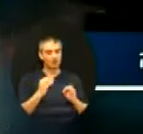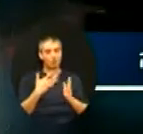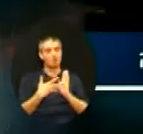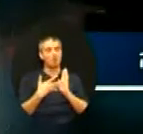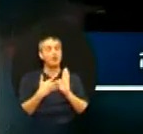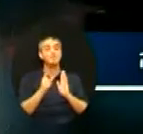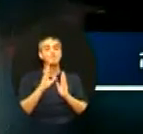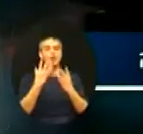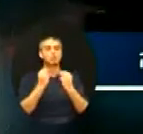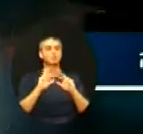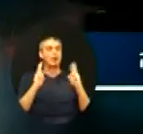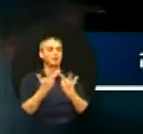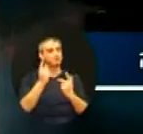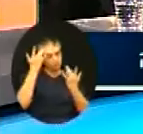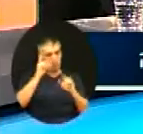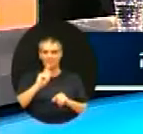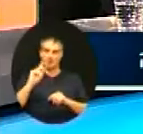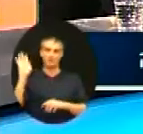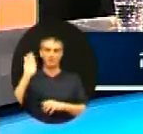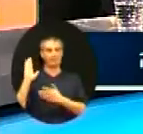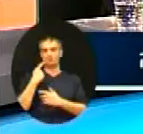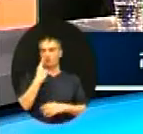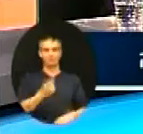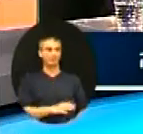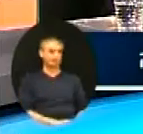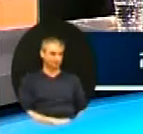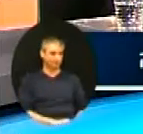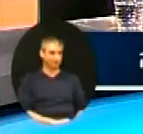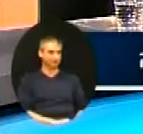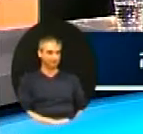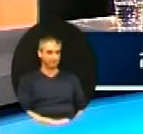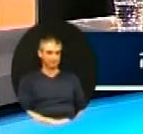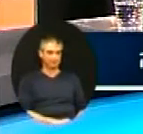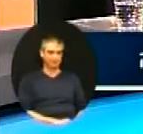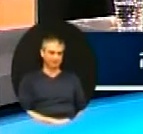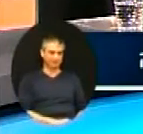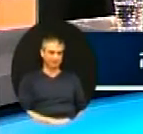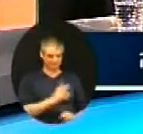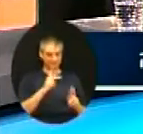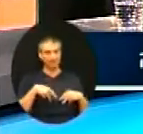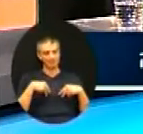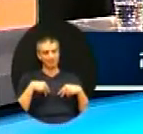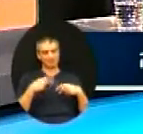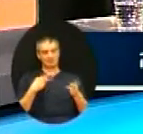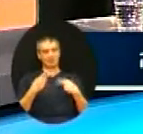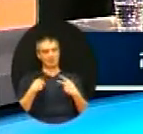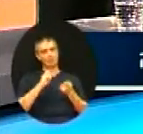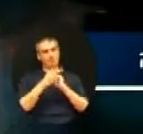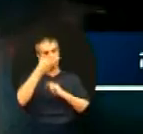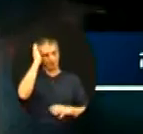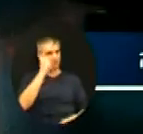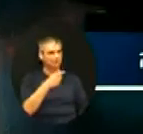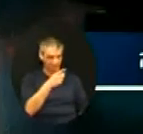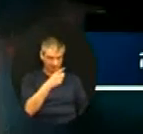לפי מה שטוב לציבור ולא לפי מה שנתניהו. שלי, אני לא... ואז הם יחזרו לקבל את המנדטים במקום לפיד. שלי,